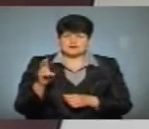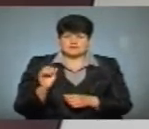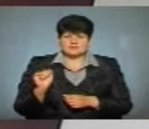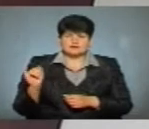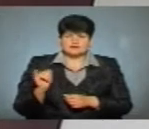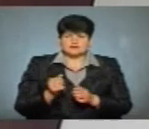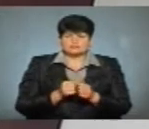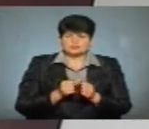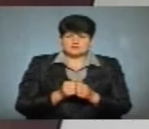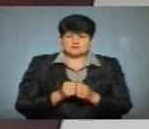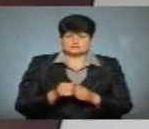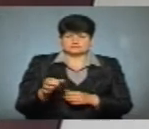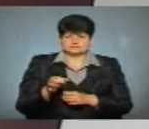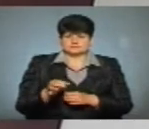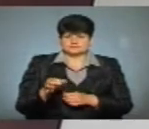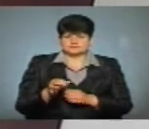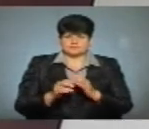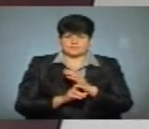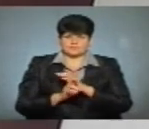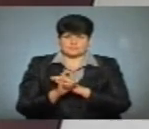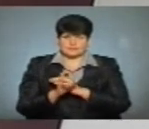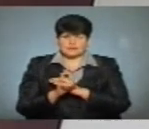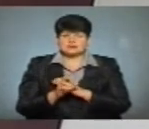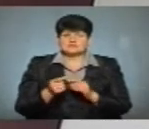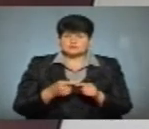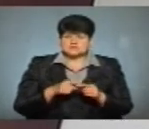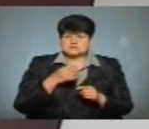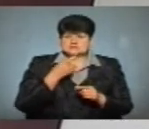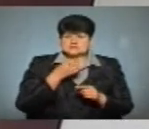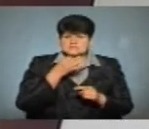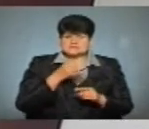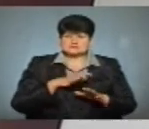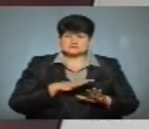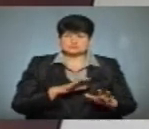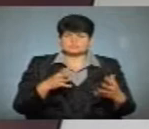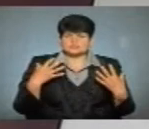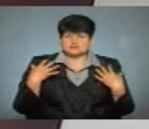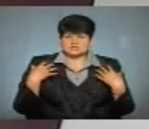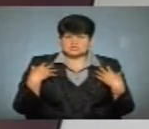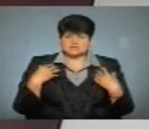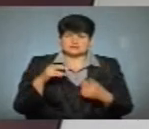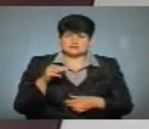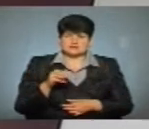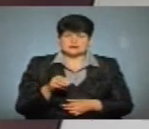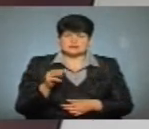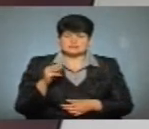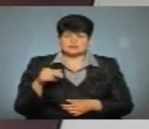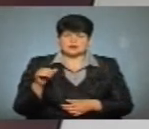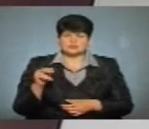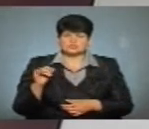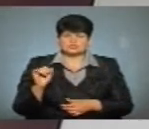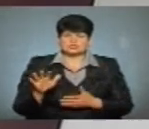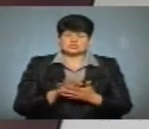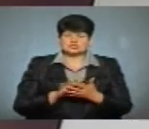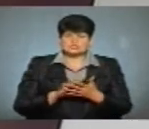і поблизу Надставної церкви, розповів заступник начальника комунального підприємства об'єднання парків Тарас Дячун. За його словами,